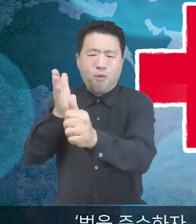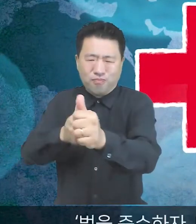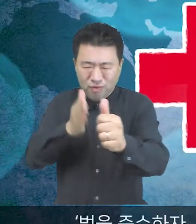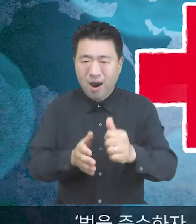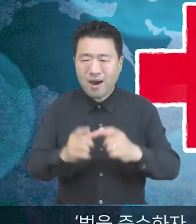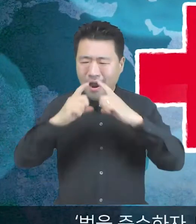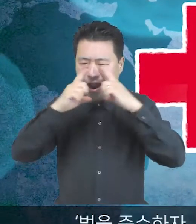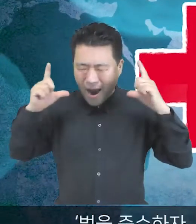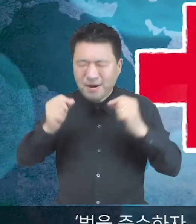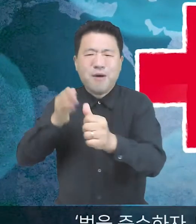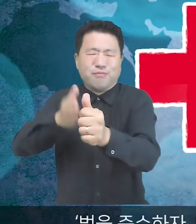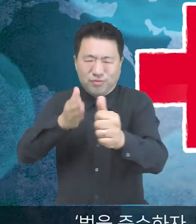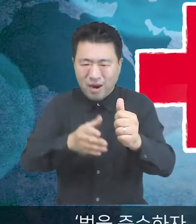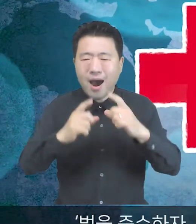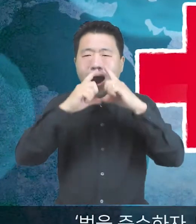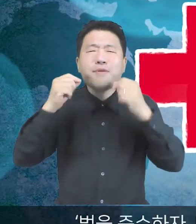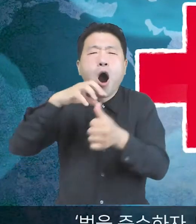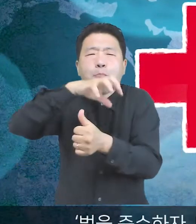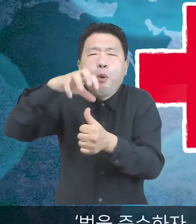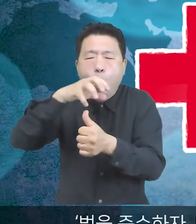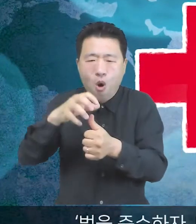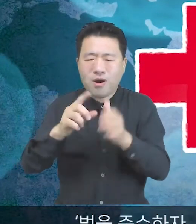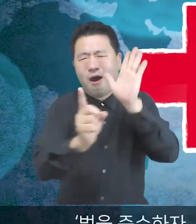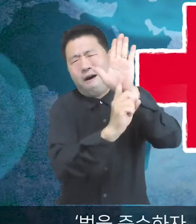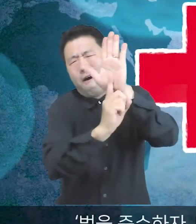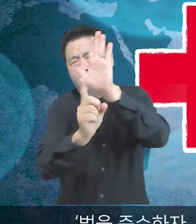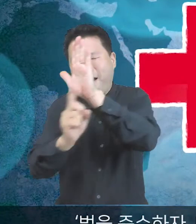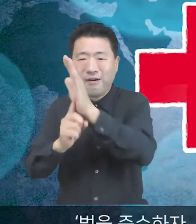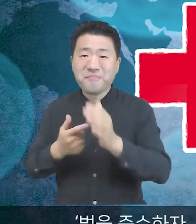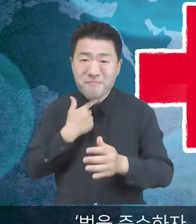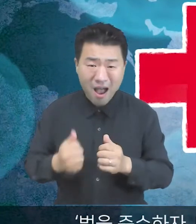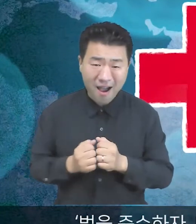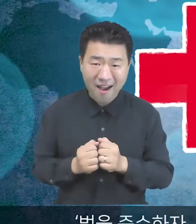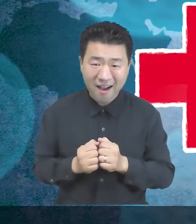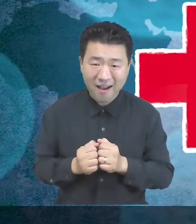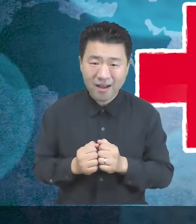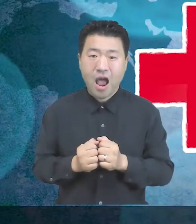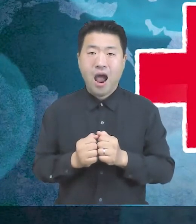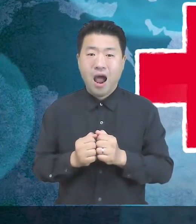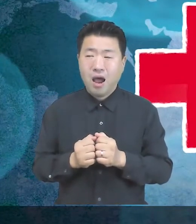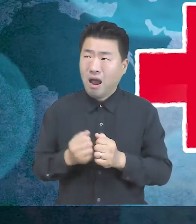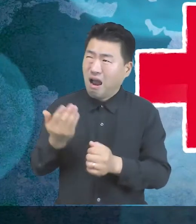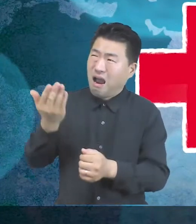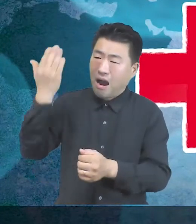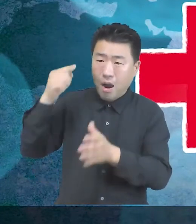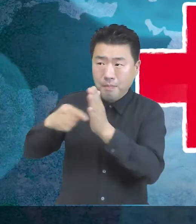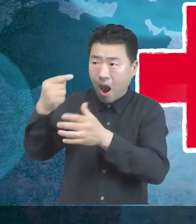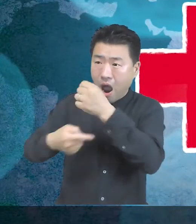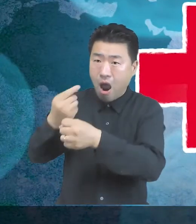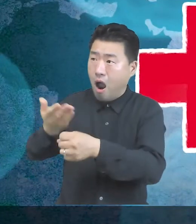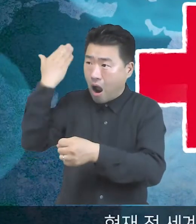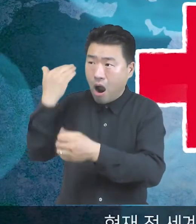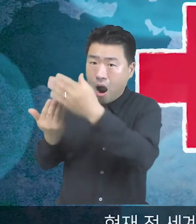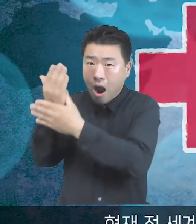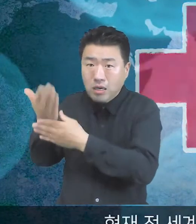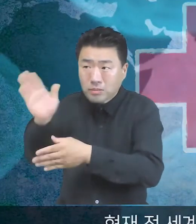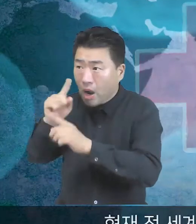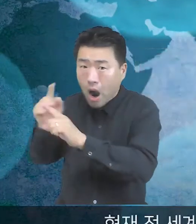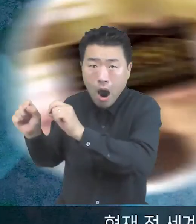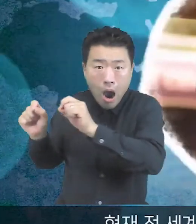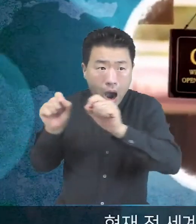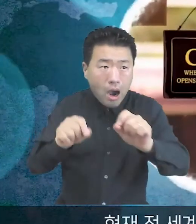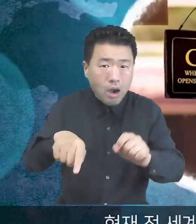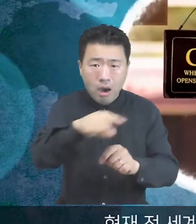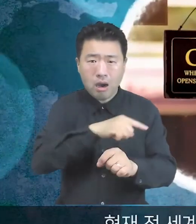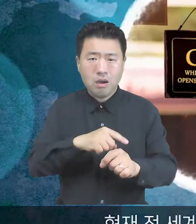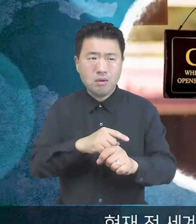준수하자, 마스크를 쓰자, 입을 보호하자라는 광고를 하기도 했는데요. 무려 한 세기 전에 발생했던 일이지만 현재 전